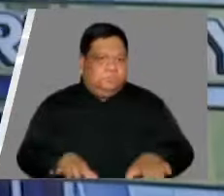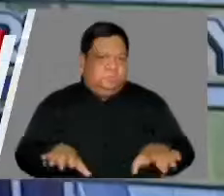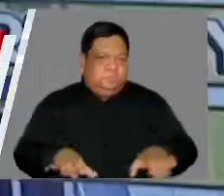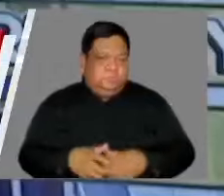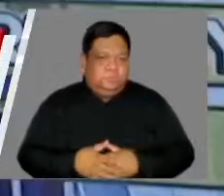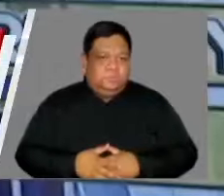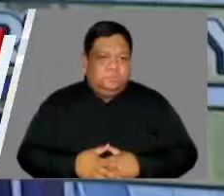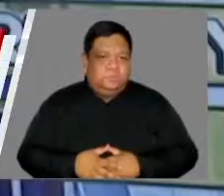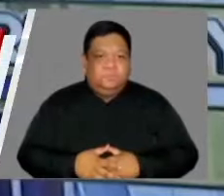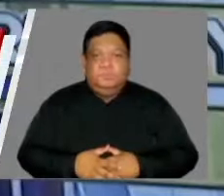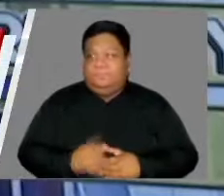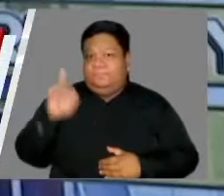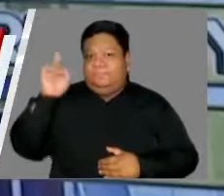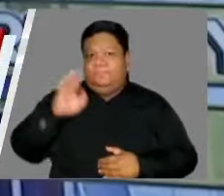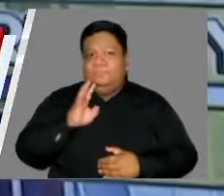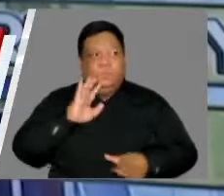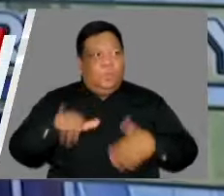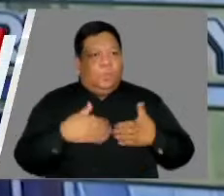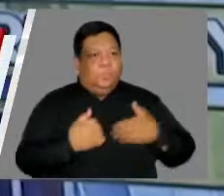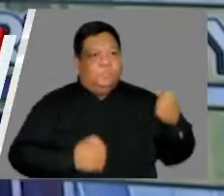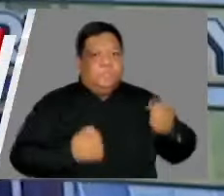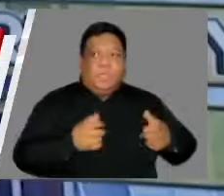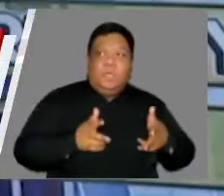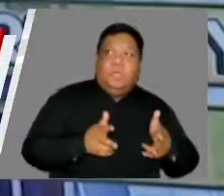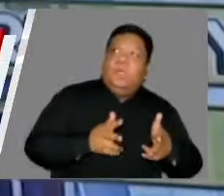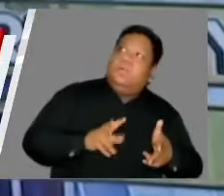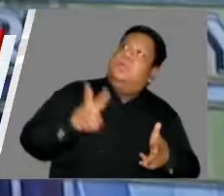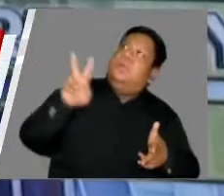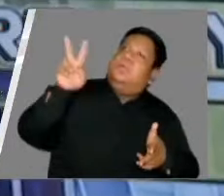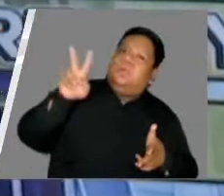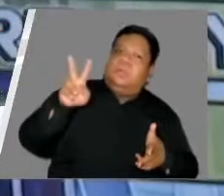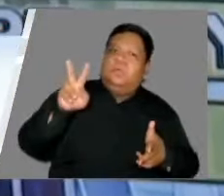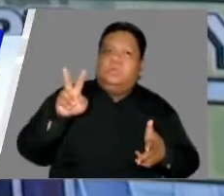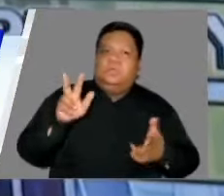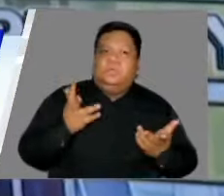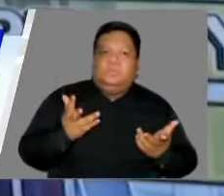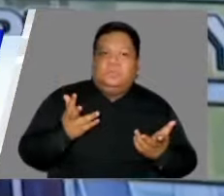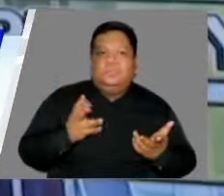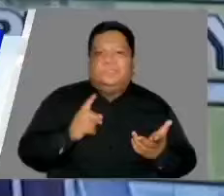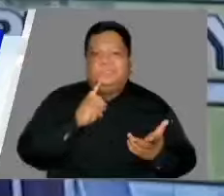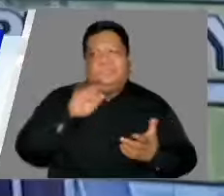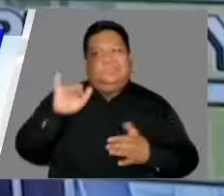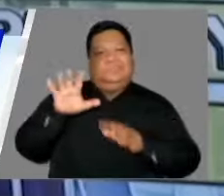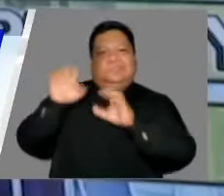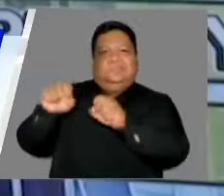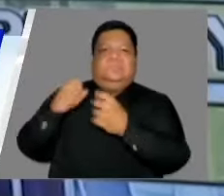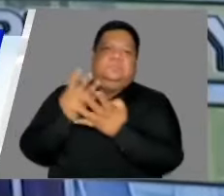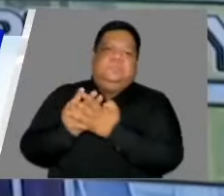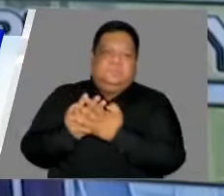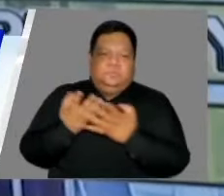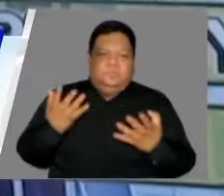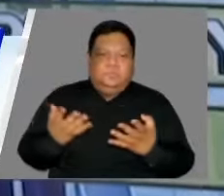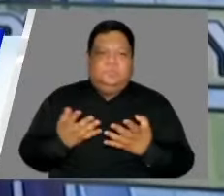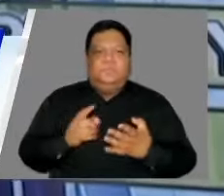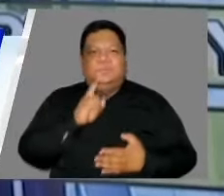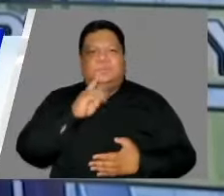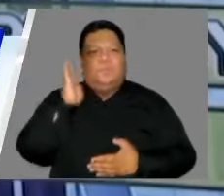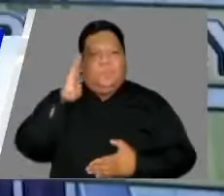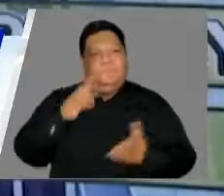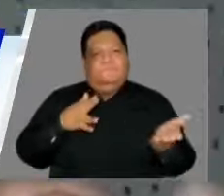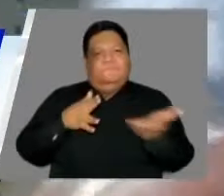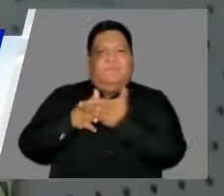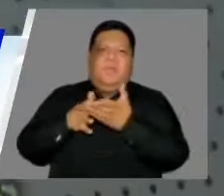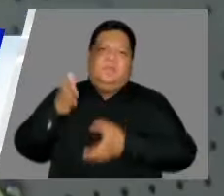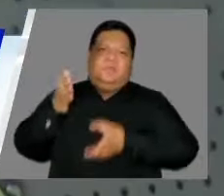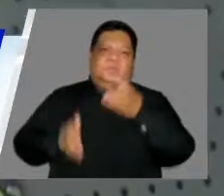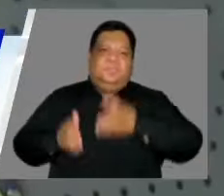sasakyan. Stop na lang para titingnan. Kaya na-aresto po siya. Yung police po natin will be filing a case of alarm and